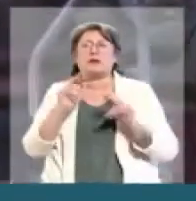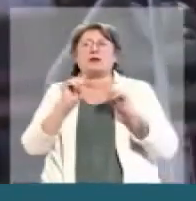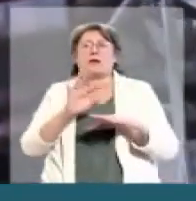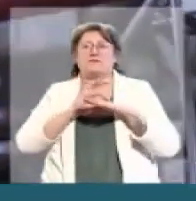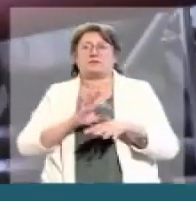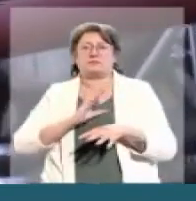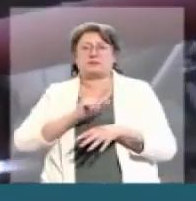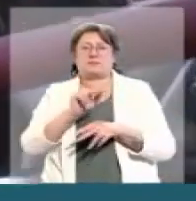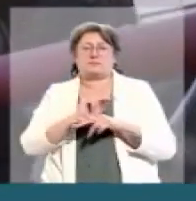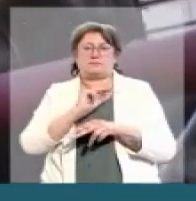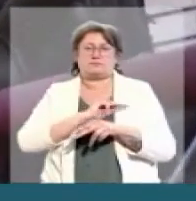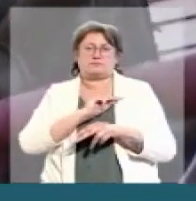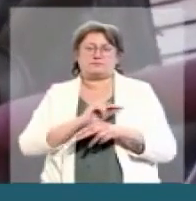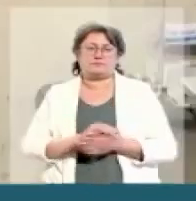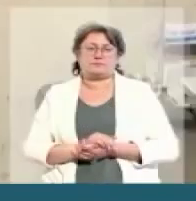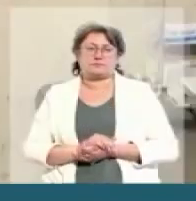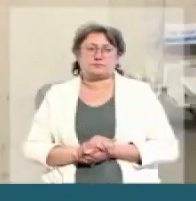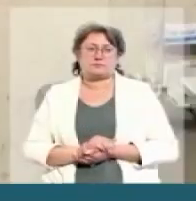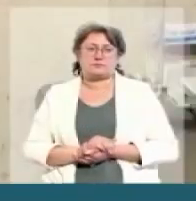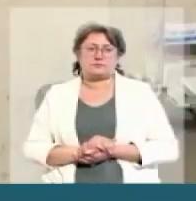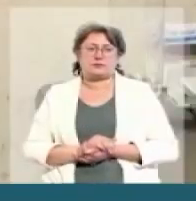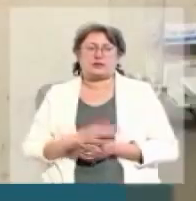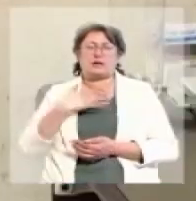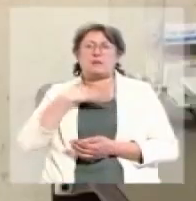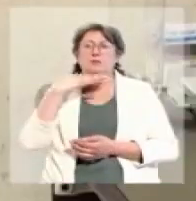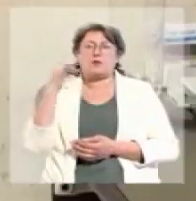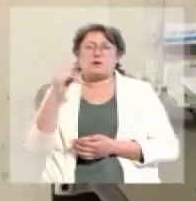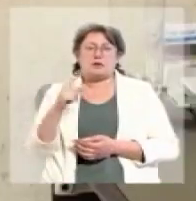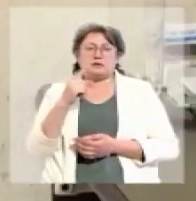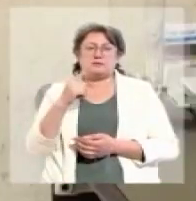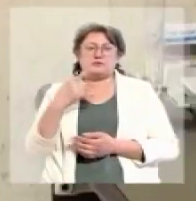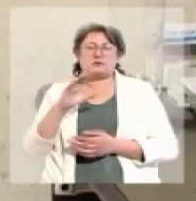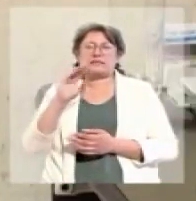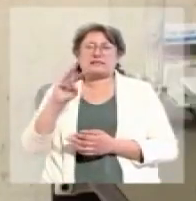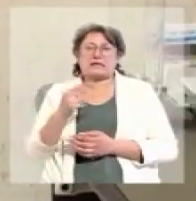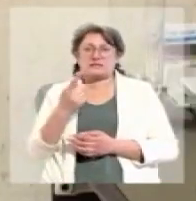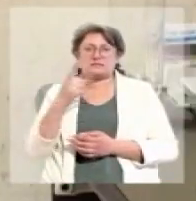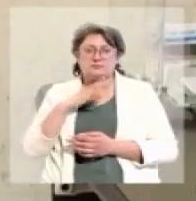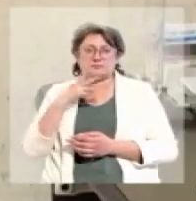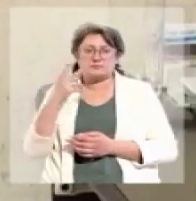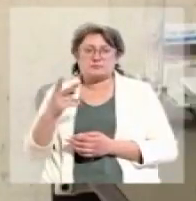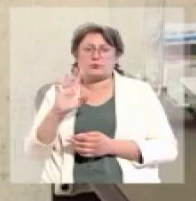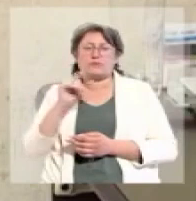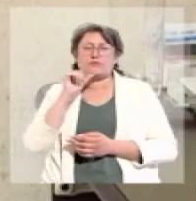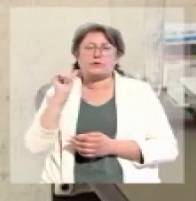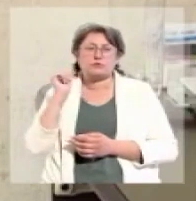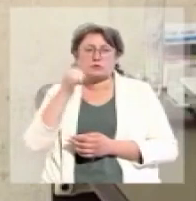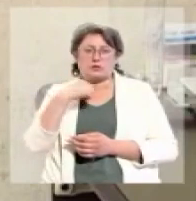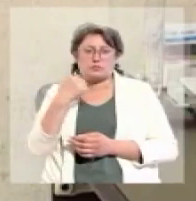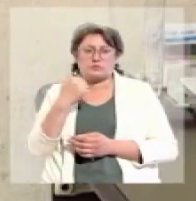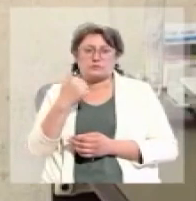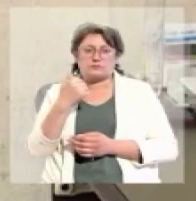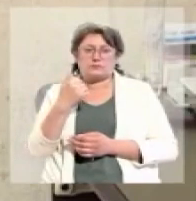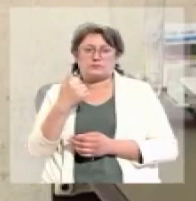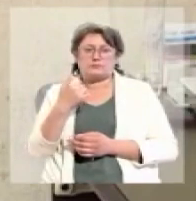на теплоисточнике. Тот отопительный сезон, я неоднократно был на этом самой ТЭЦ, что в том году,